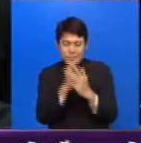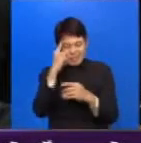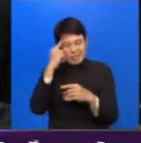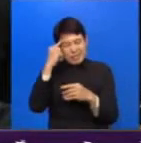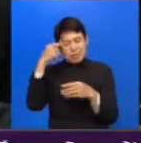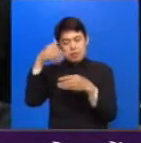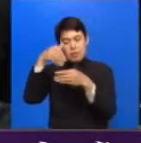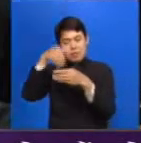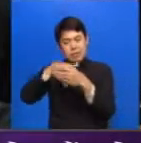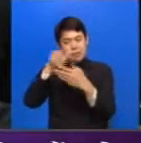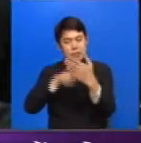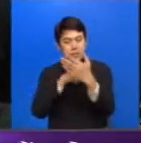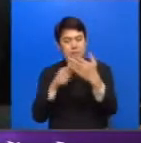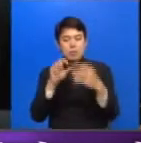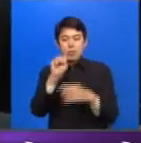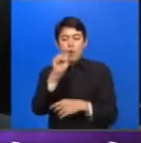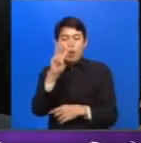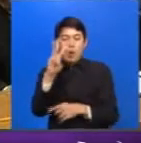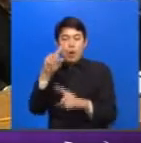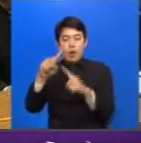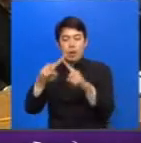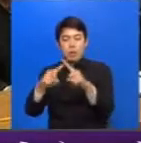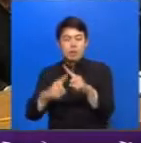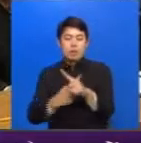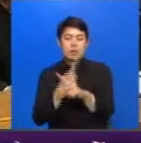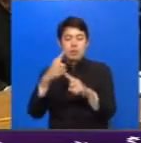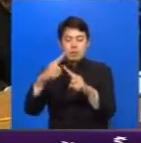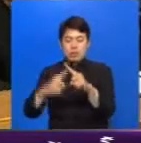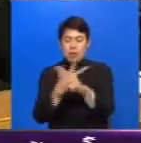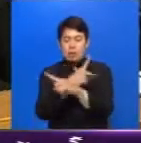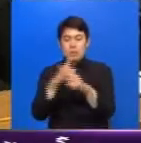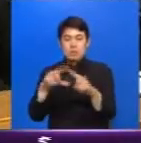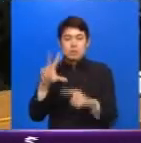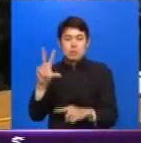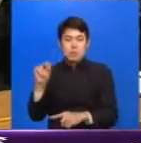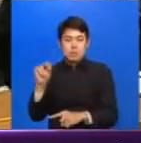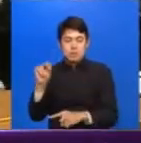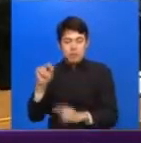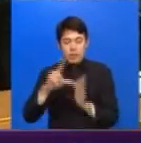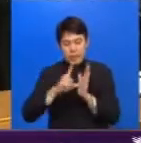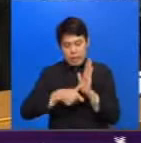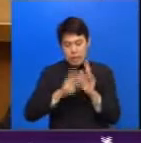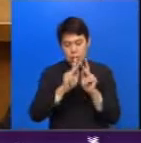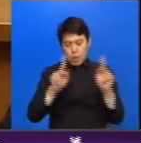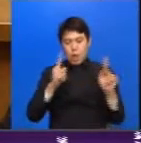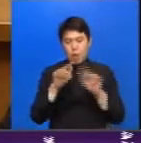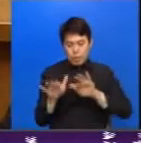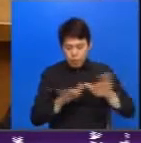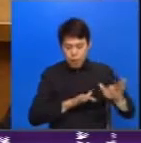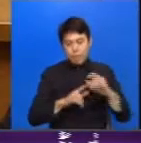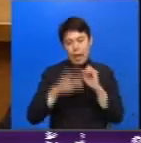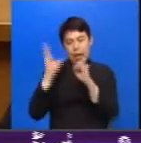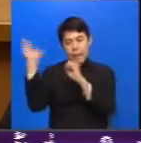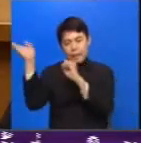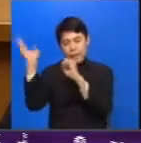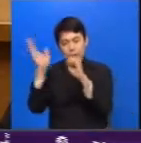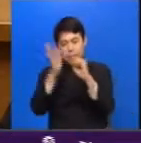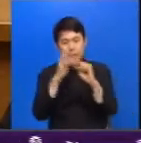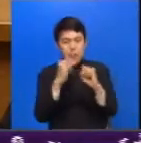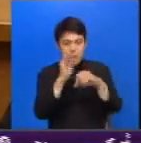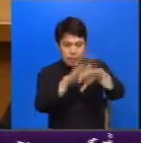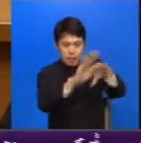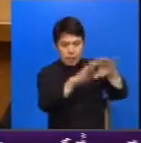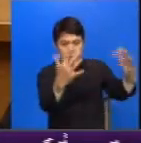ตั้งสวในวันที่ 30มีนาคมนี้ด้วยรองเลขาธิการกกต.ชี้แจงว่าเตรียมพร้อมการประชาสัมพันธ์เรื่องรณรงค์